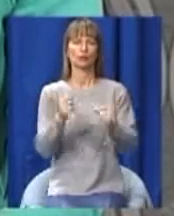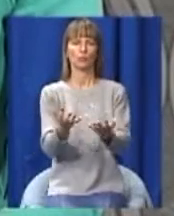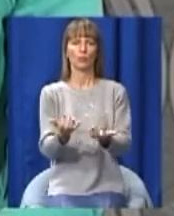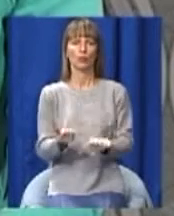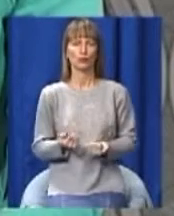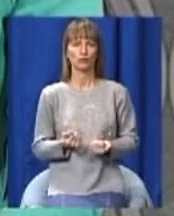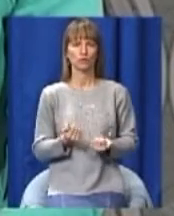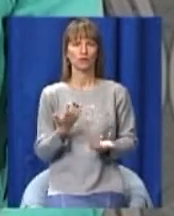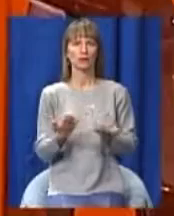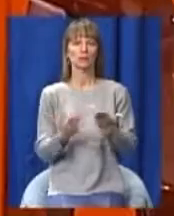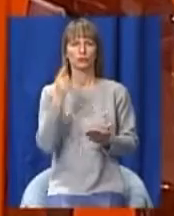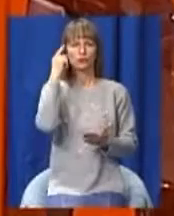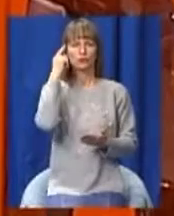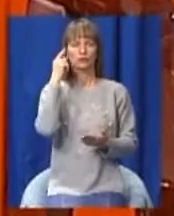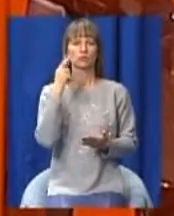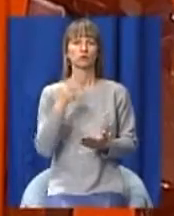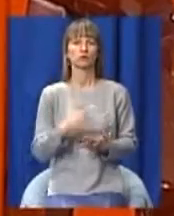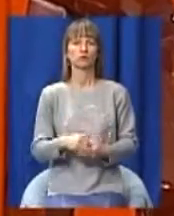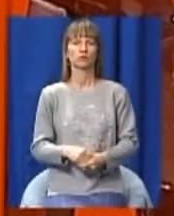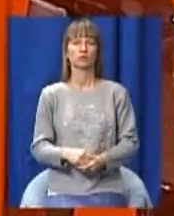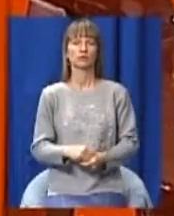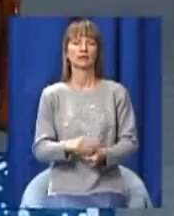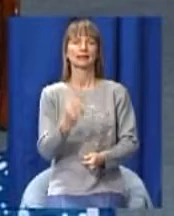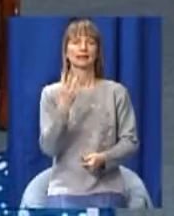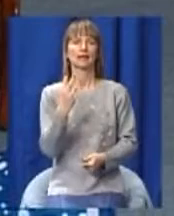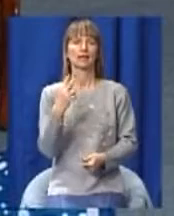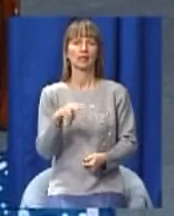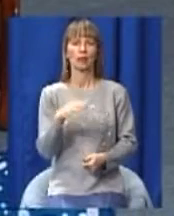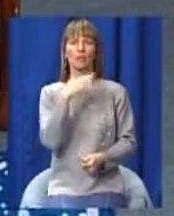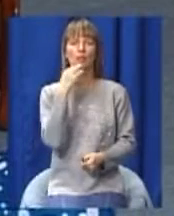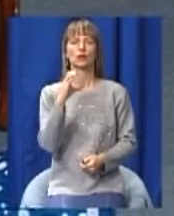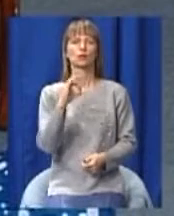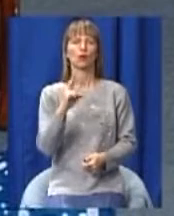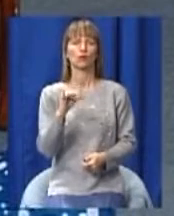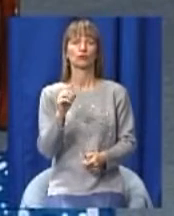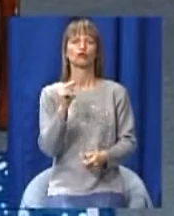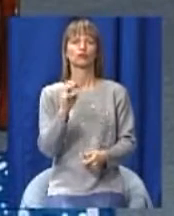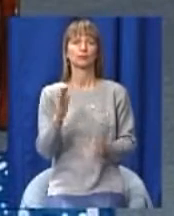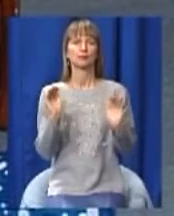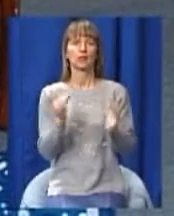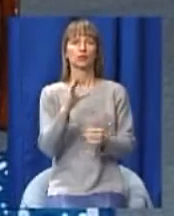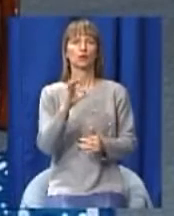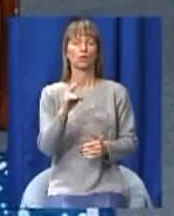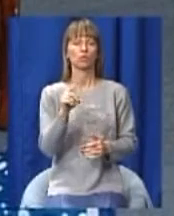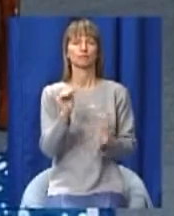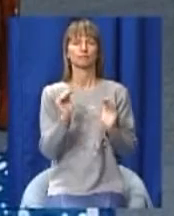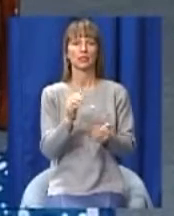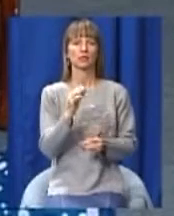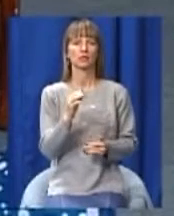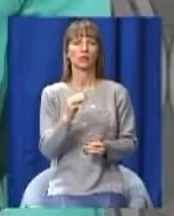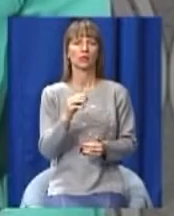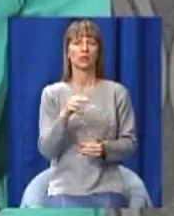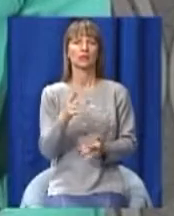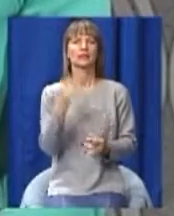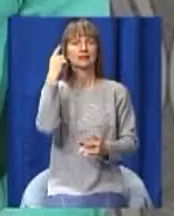там скільки, як ти думаєш? 3 літри. Так, ну дуже багато соку. Чим менше дерева, то тим менше. А які ти ще знаєш